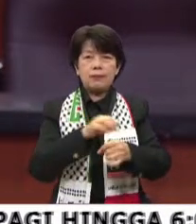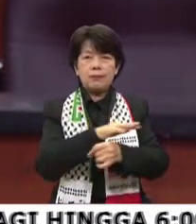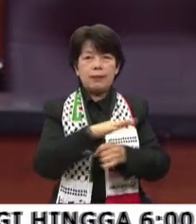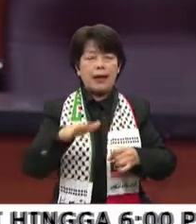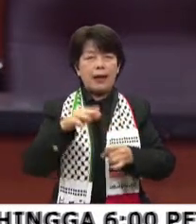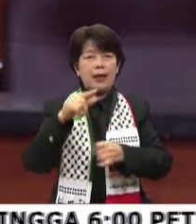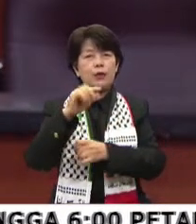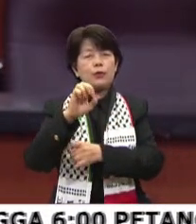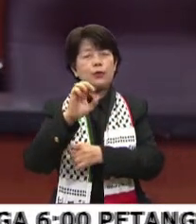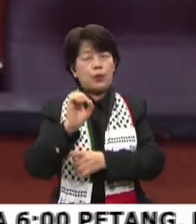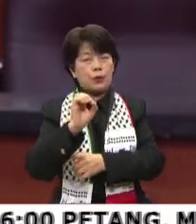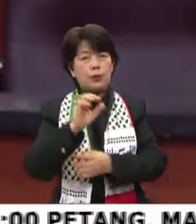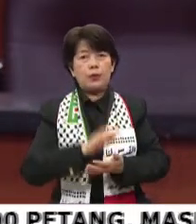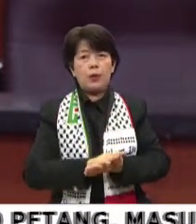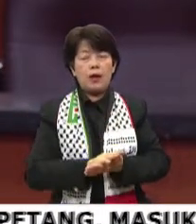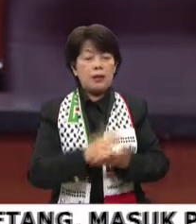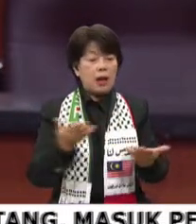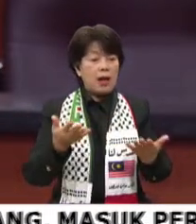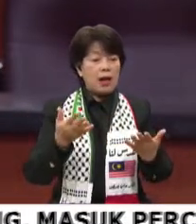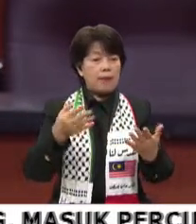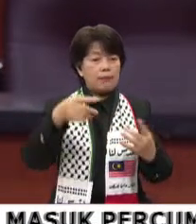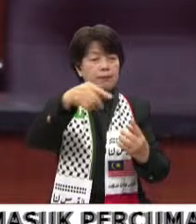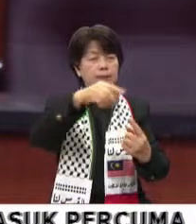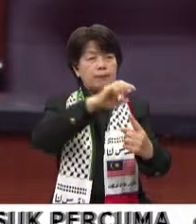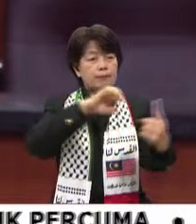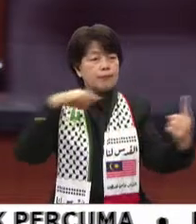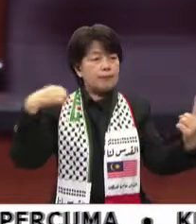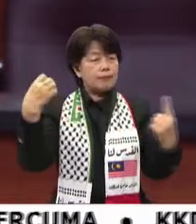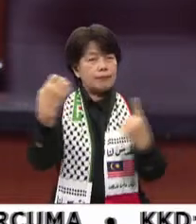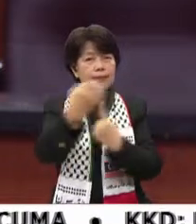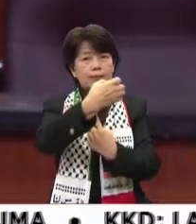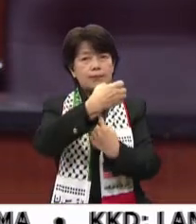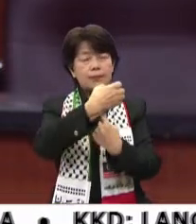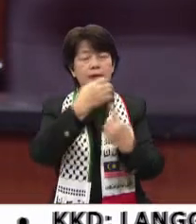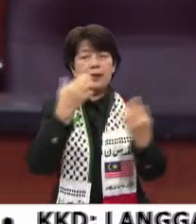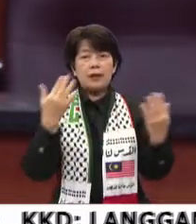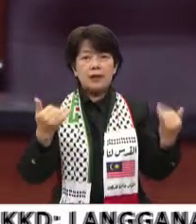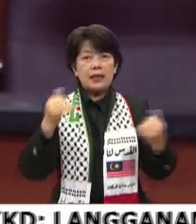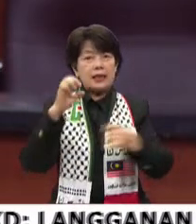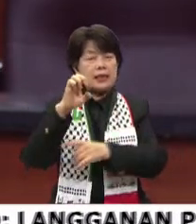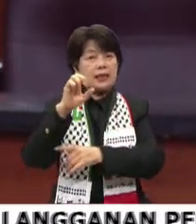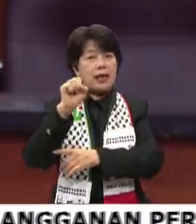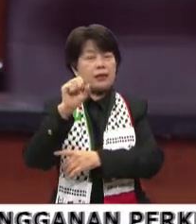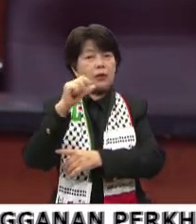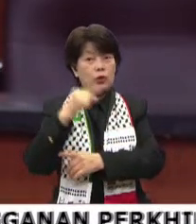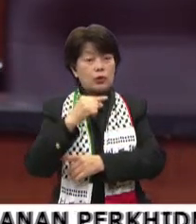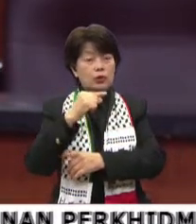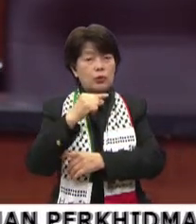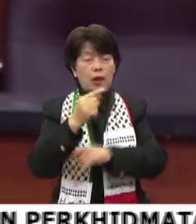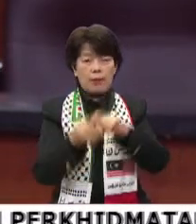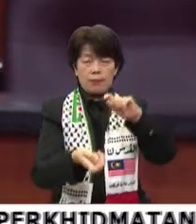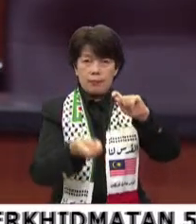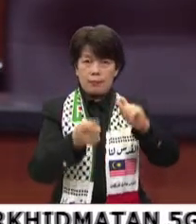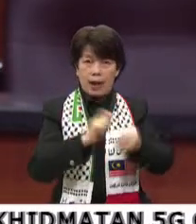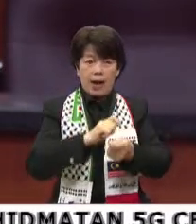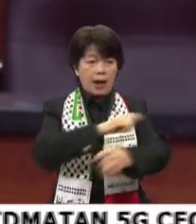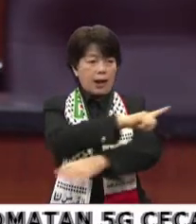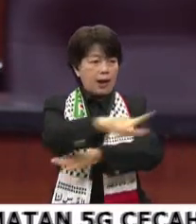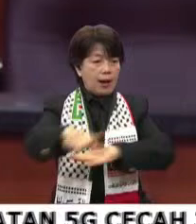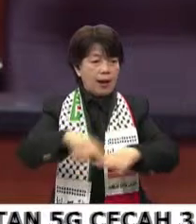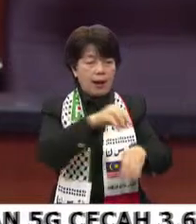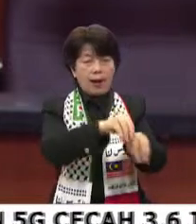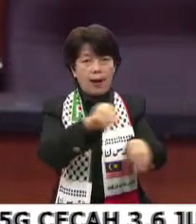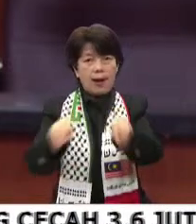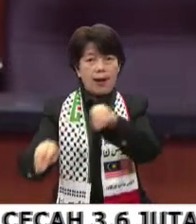pematuhan prinsip alam sekitar sosial dan tadbir urus iaitu esg telah merubah landskap sektor